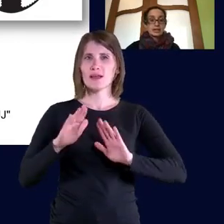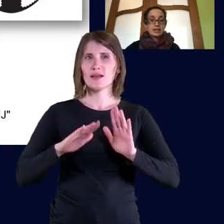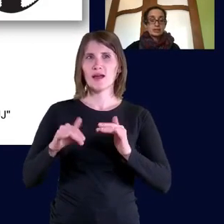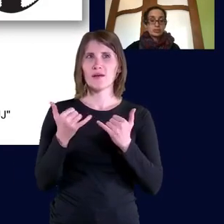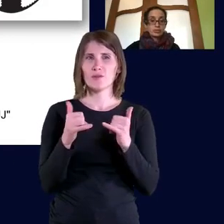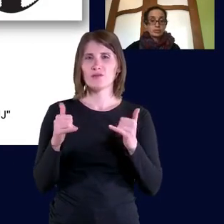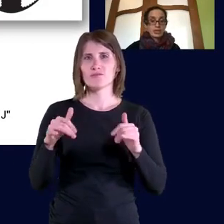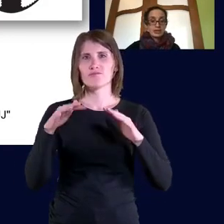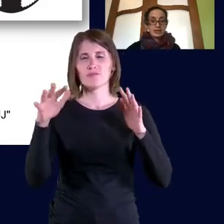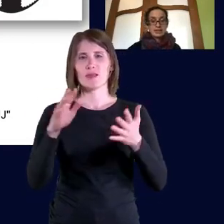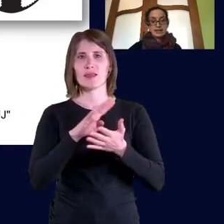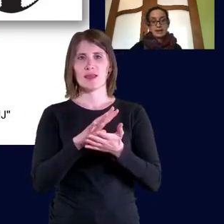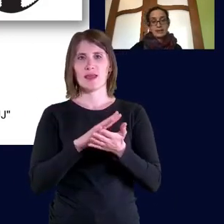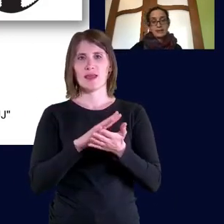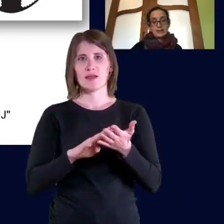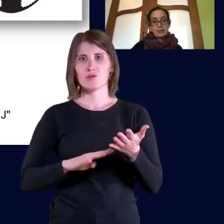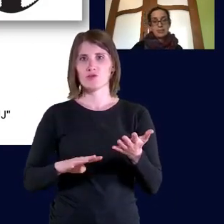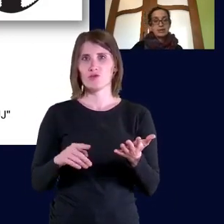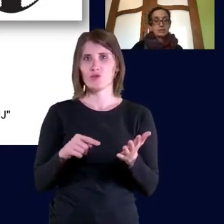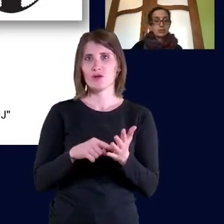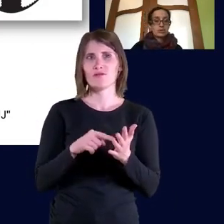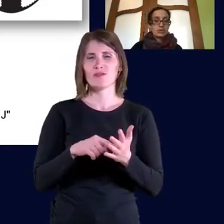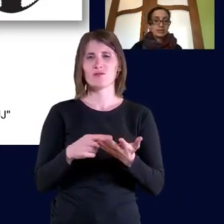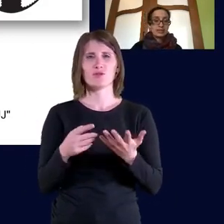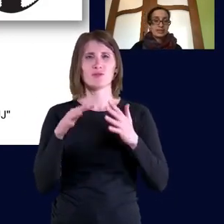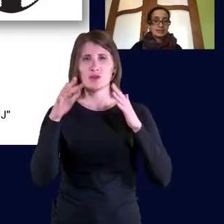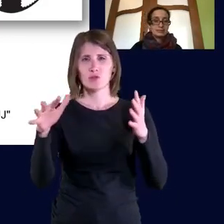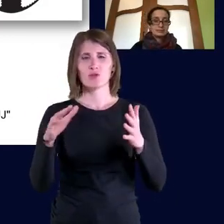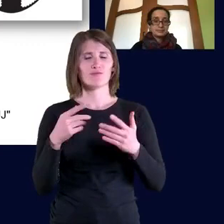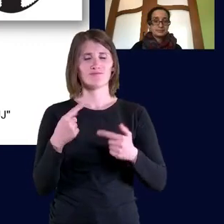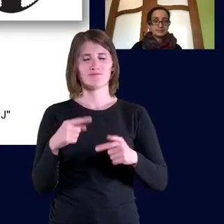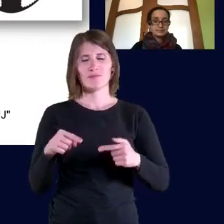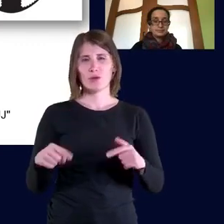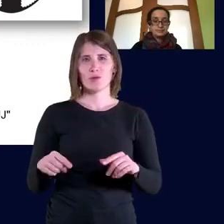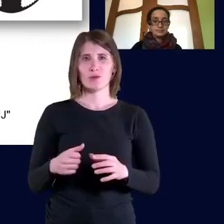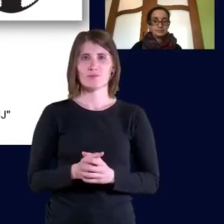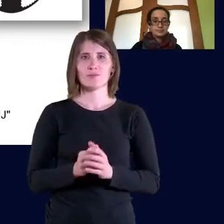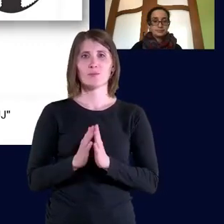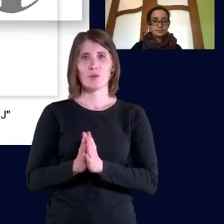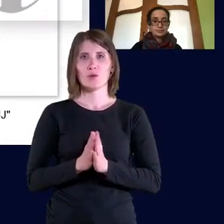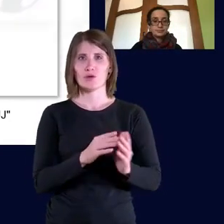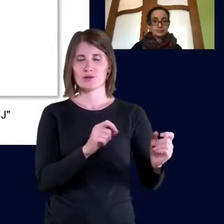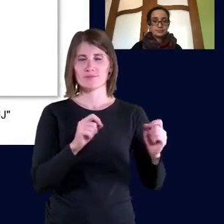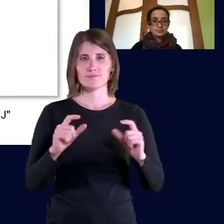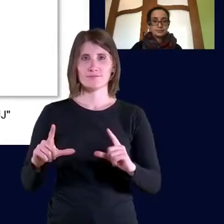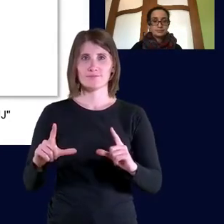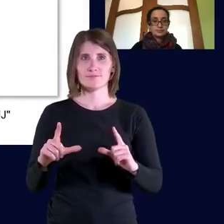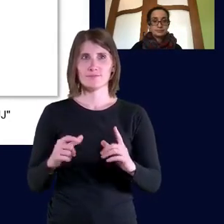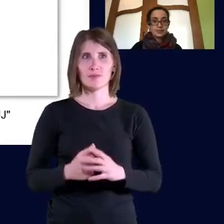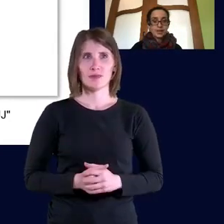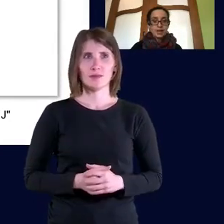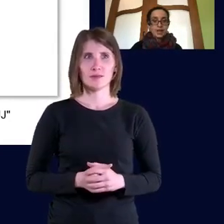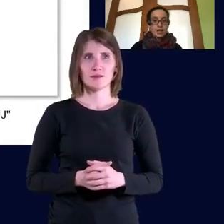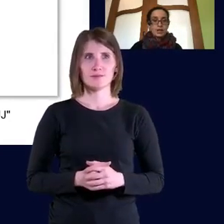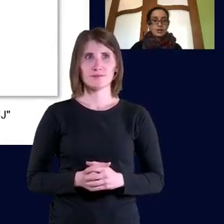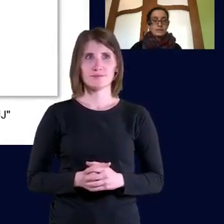ilości tekstu w danej graficy bardzo dużo kolorów live lektor